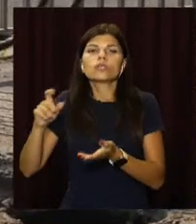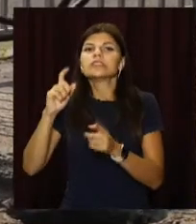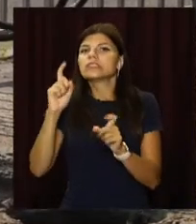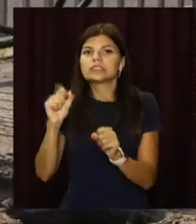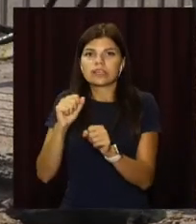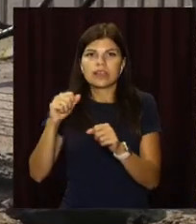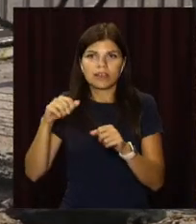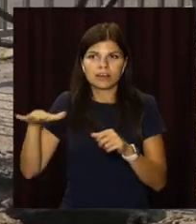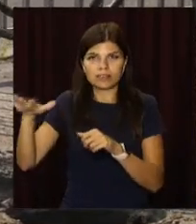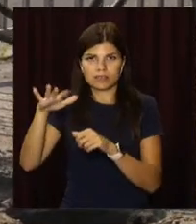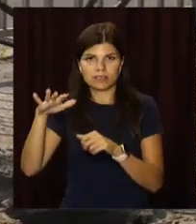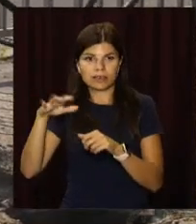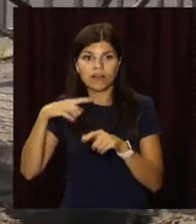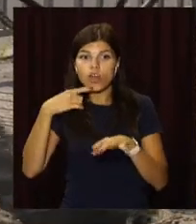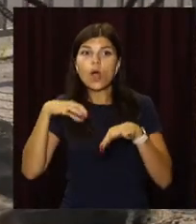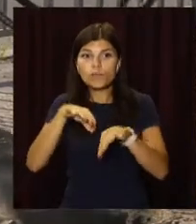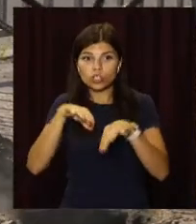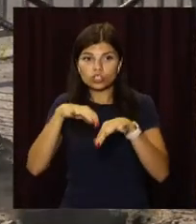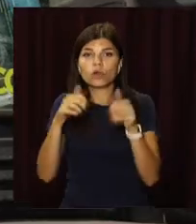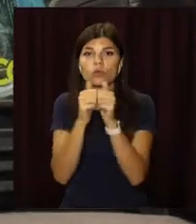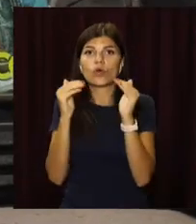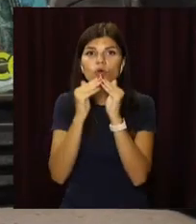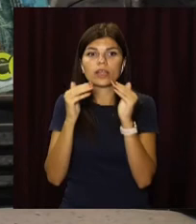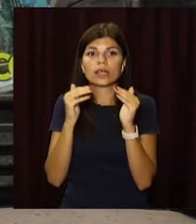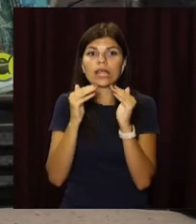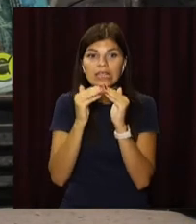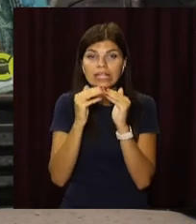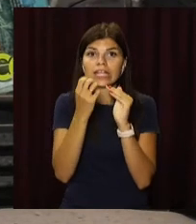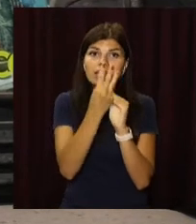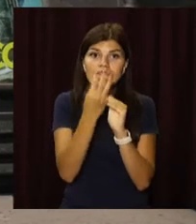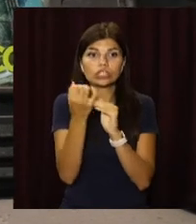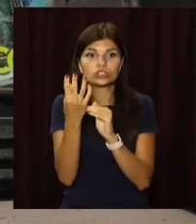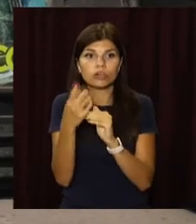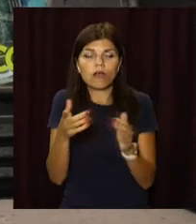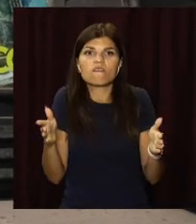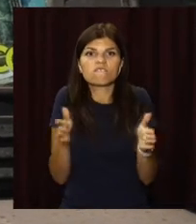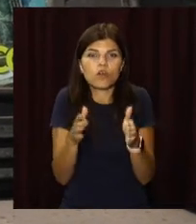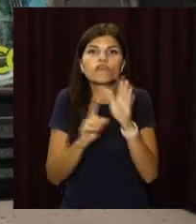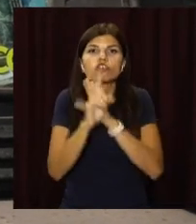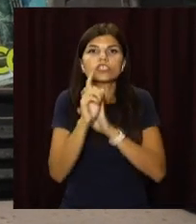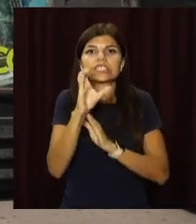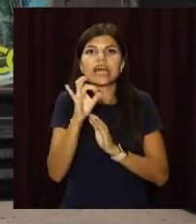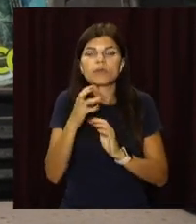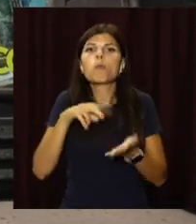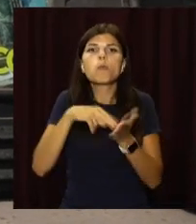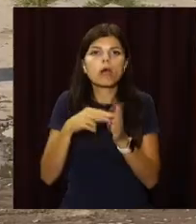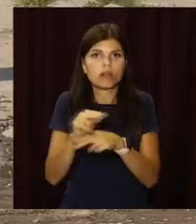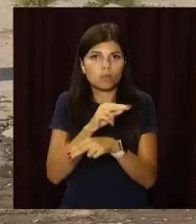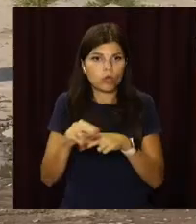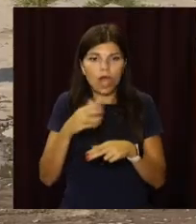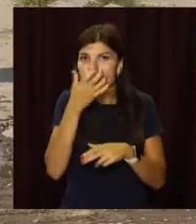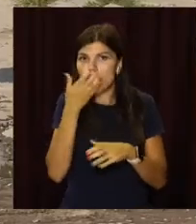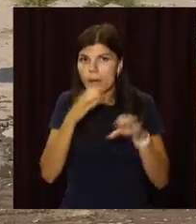частину поблизу будинків 10 та 13 звузили на початку серпня через плановий ремонт системи теплопостачання. Там